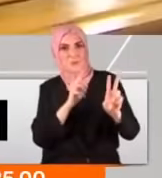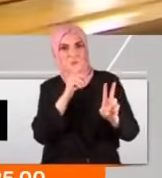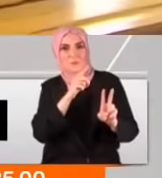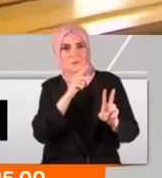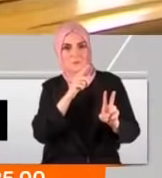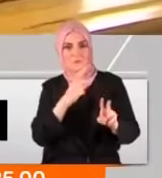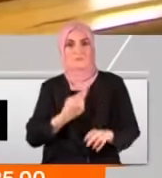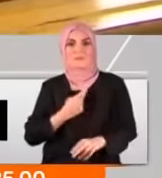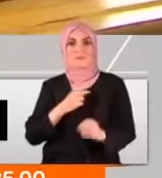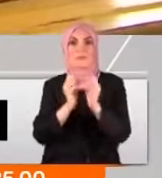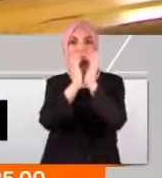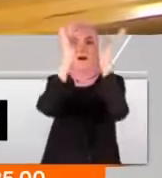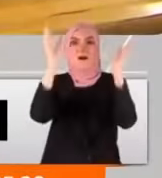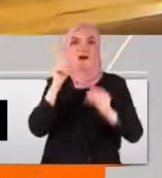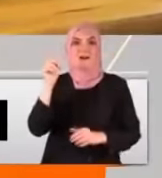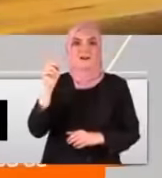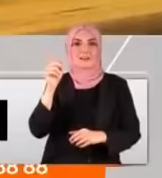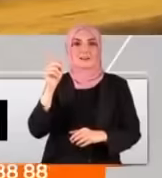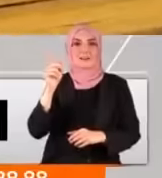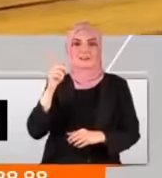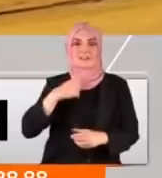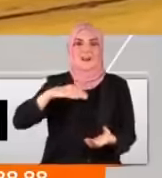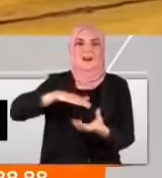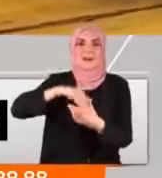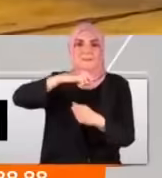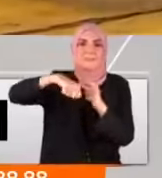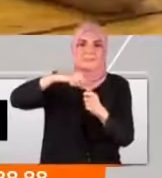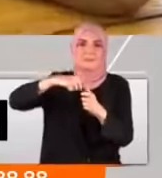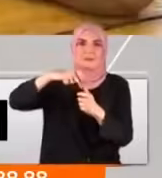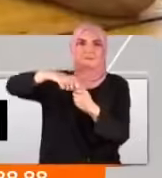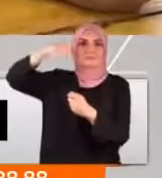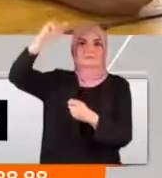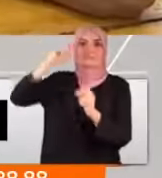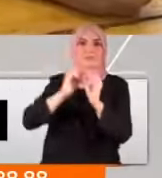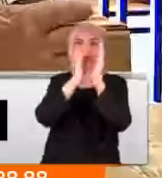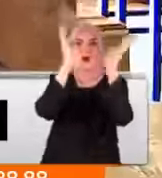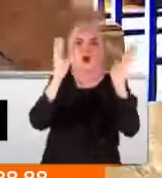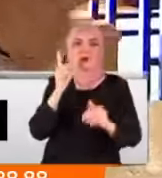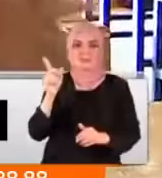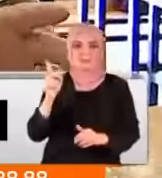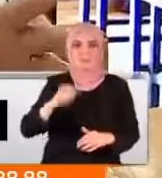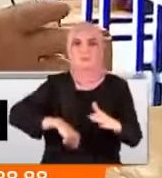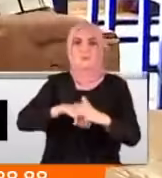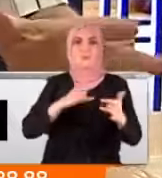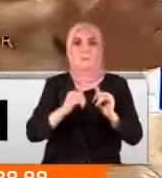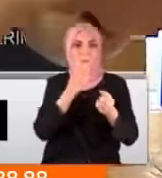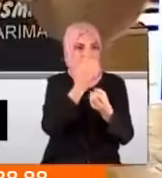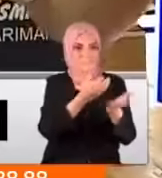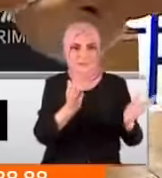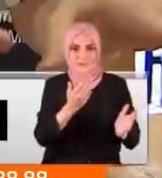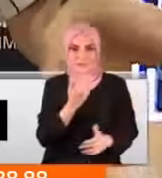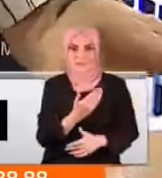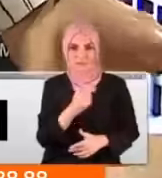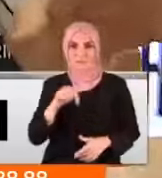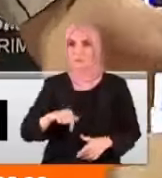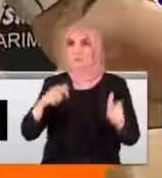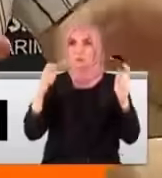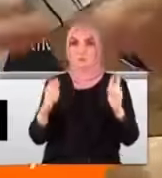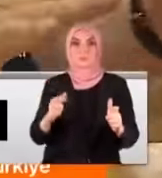o asıldığımız, ayaklarımızdan asıldığımız ağaçlar falan. Ne bileyim hocam, o top oynadığımız bahçe. Hababam sınıfı, o bu okulsuz,